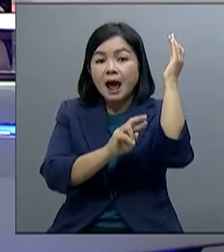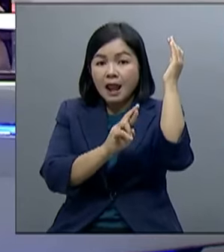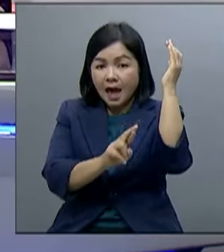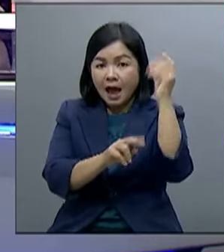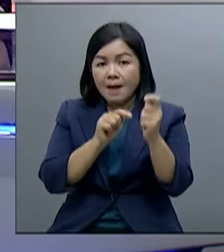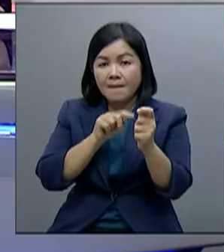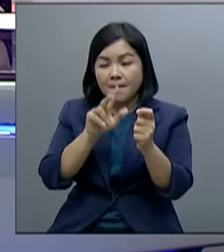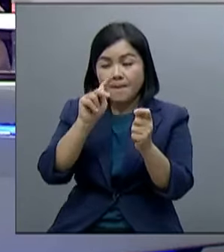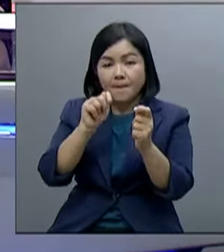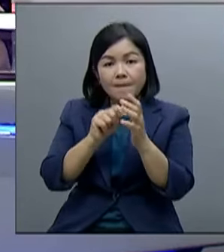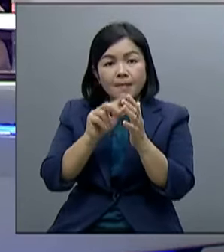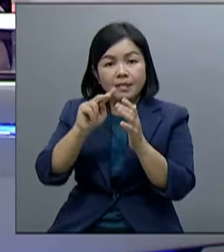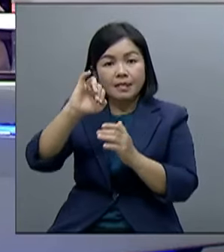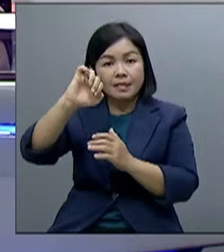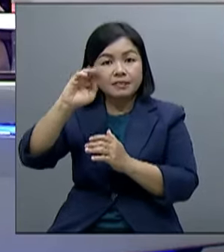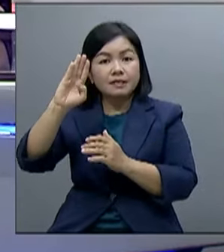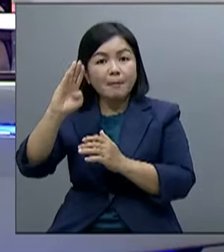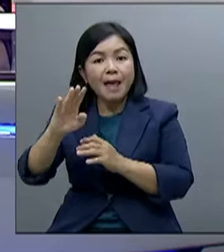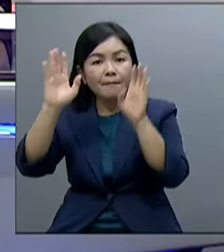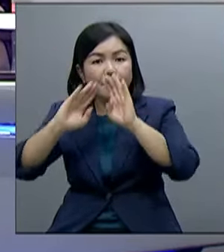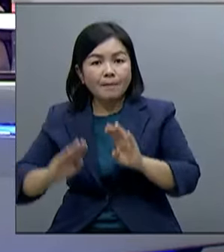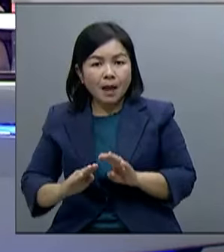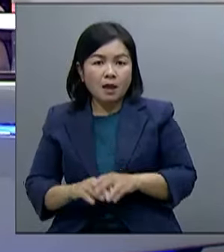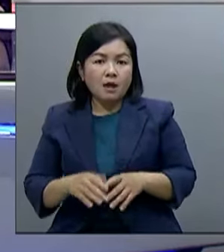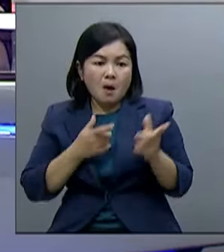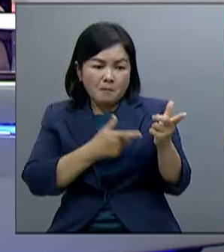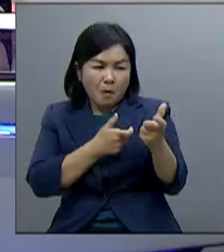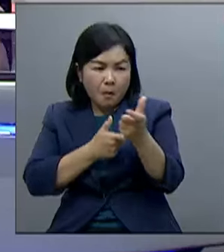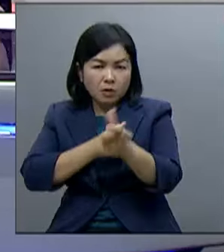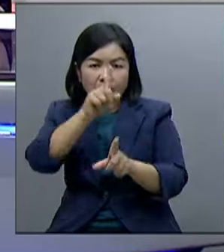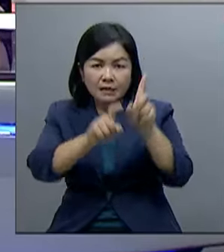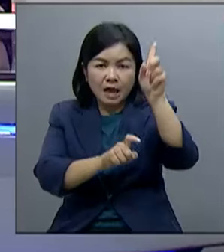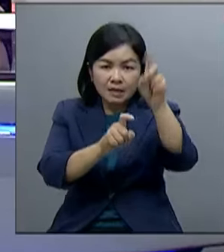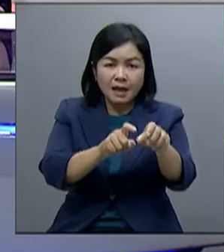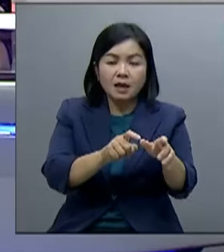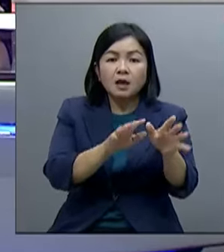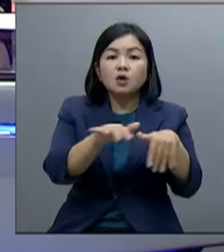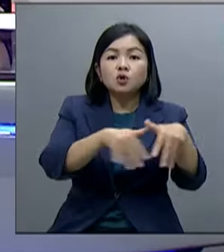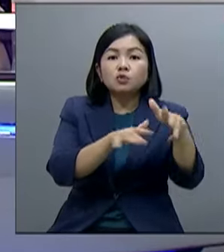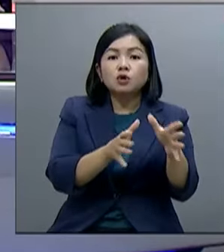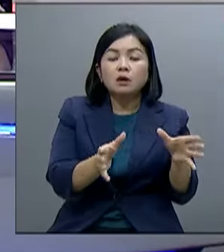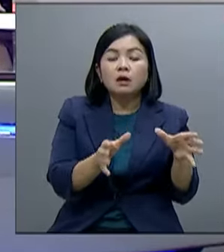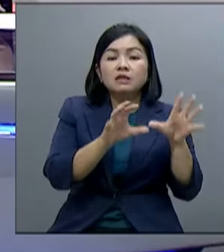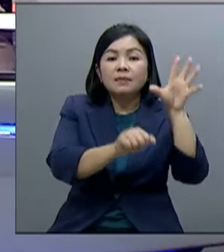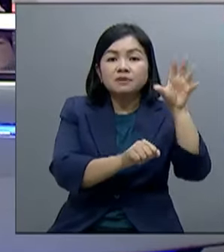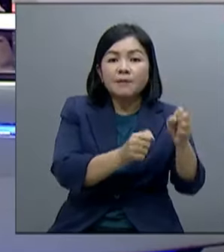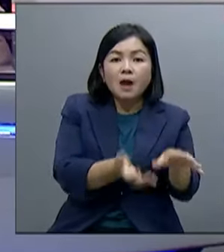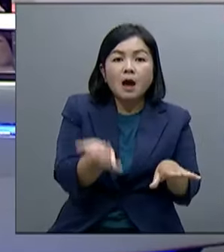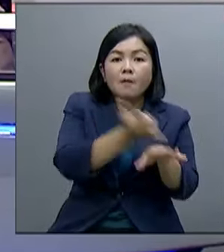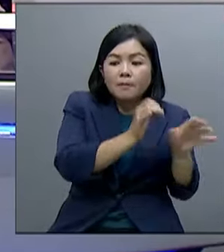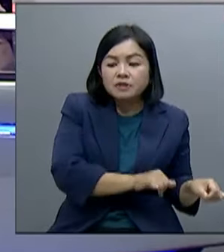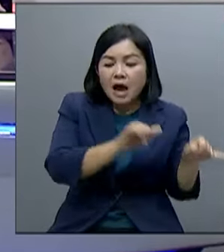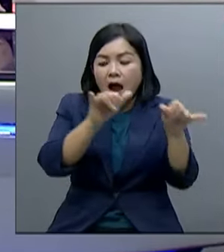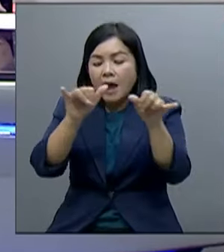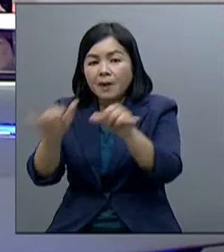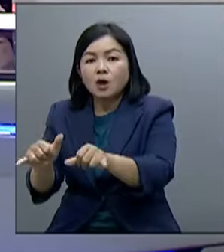ผ่านมาการใช้กำลังสลายการชุมนุมและการเคลื่อนย้ายคนไปที่ค่ายอิงคยุทธบริหารจนทำให้มีผู้เสียชีวิต